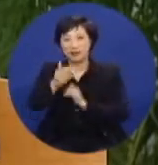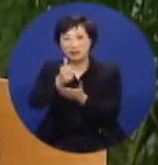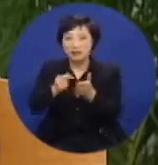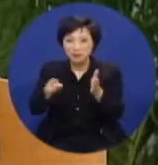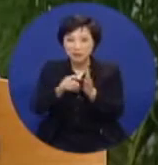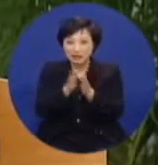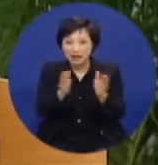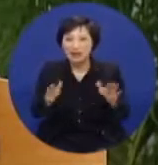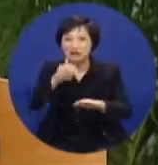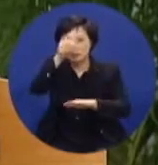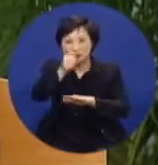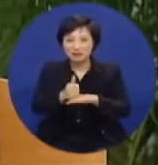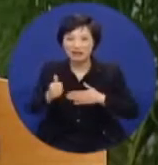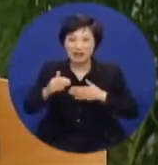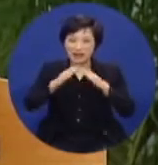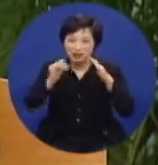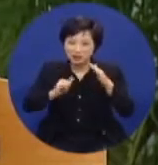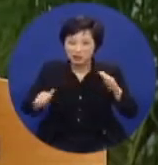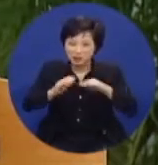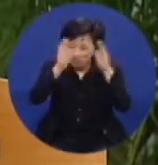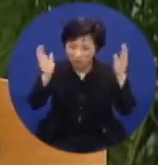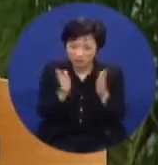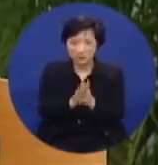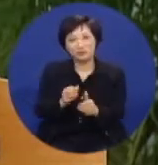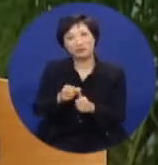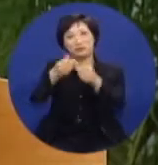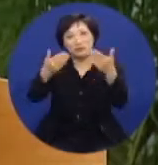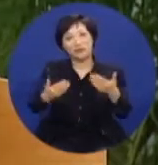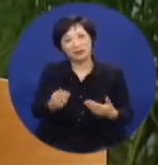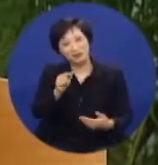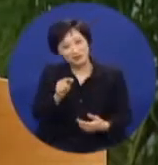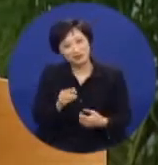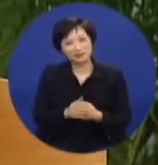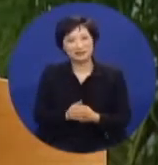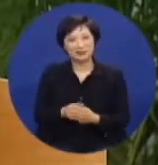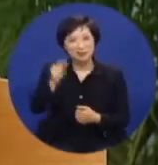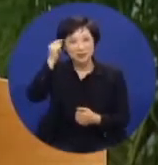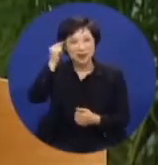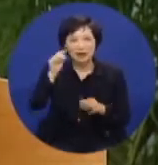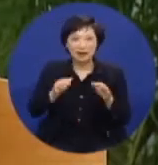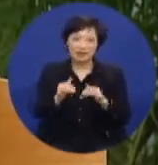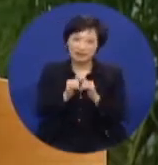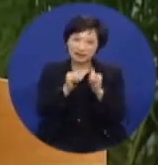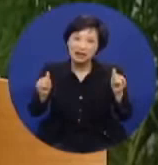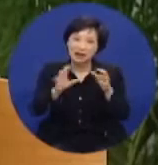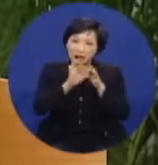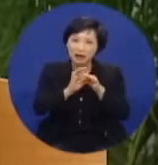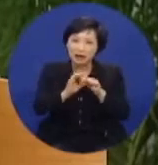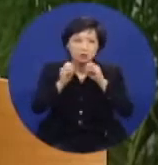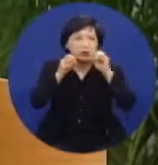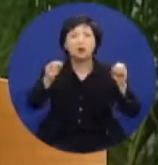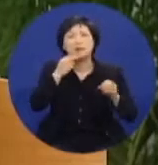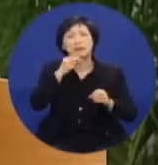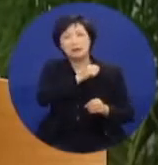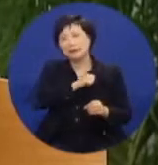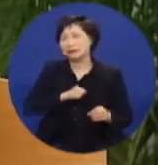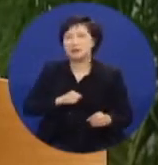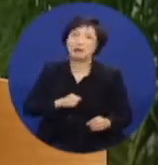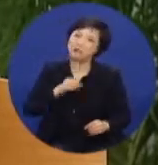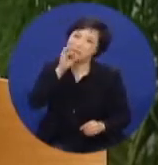기반 다꾸 원 바꿔야만 다는거 그것은 바로 출연 축에도 천둥 않고는 못 된다는